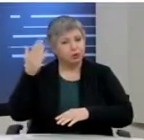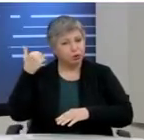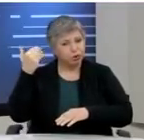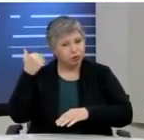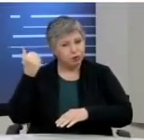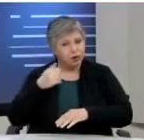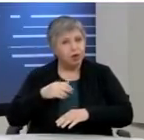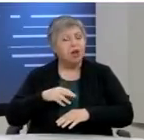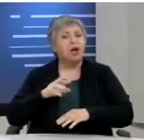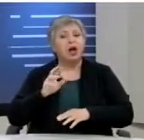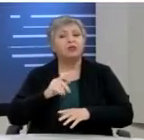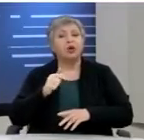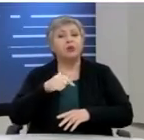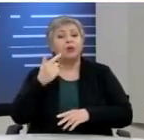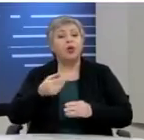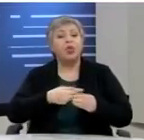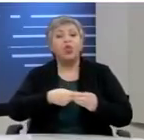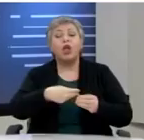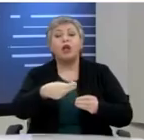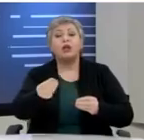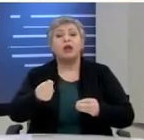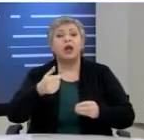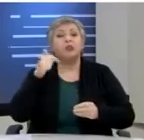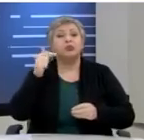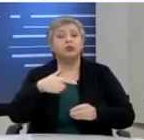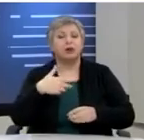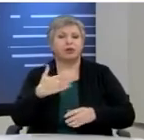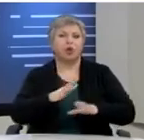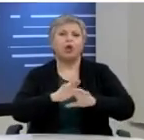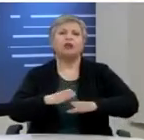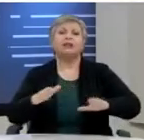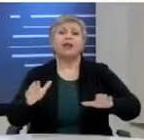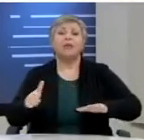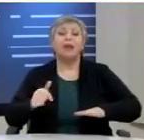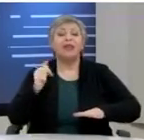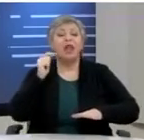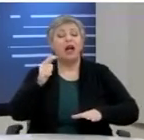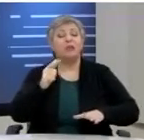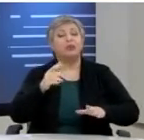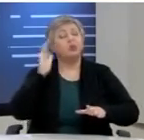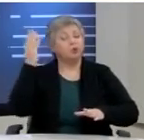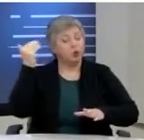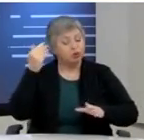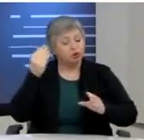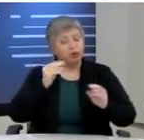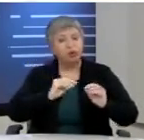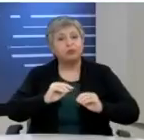παιδιά των Σλαβομακεδόνων μαχητών του Δημοκρατικού Στρατού Ελλάδας. Δεν θέλω να αναφερθώ ούτε